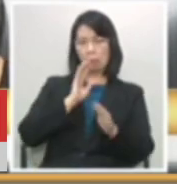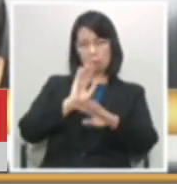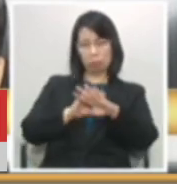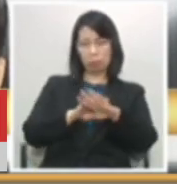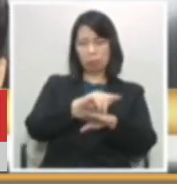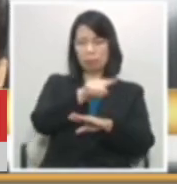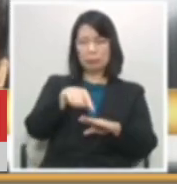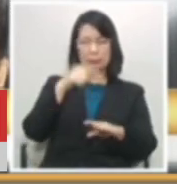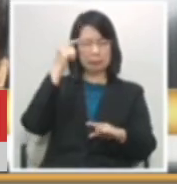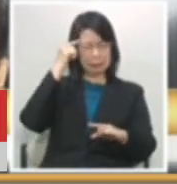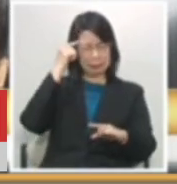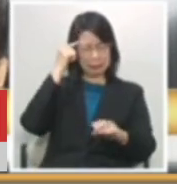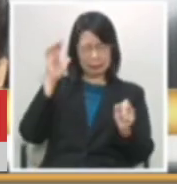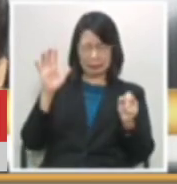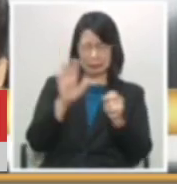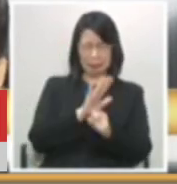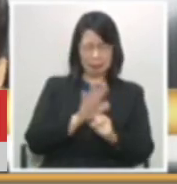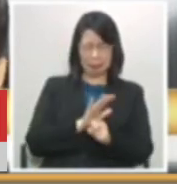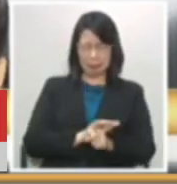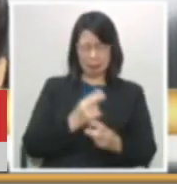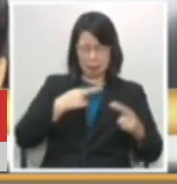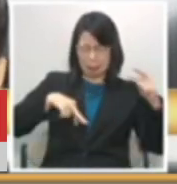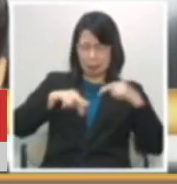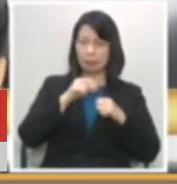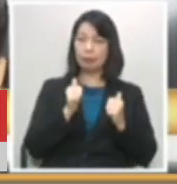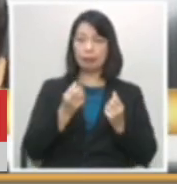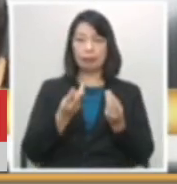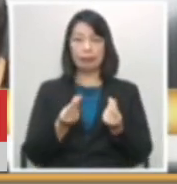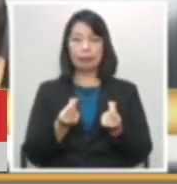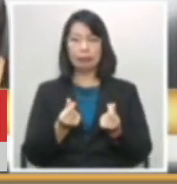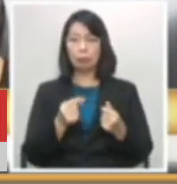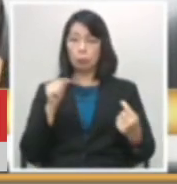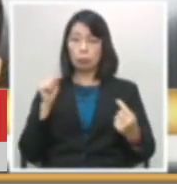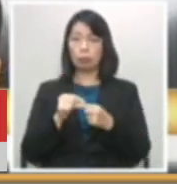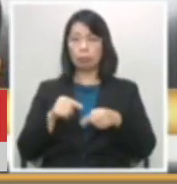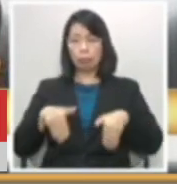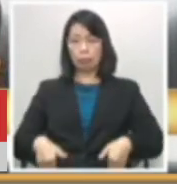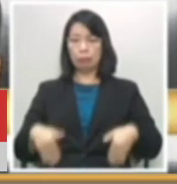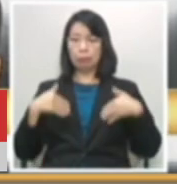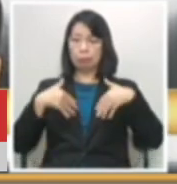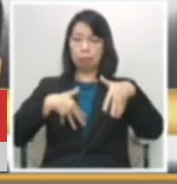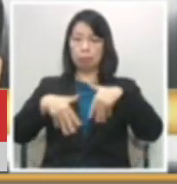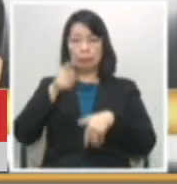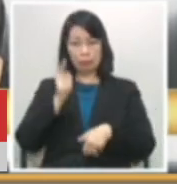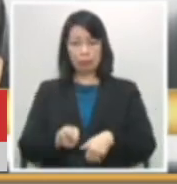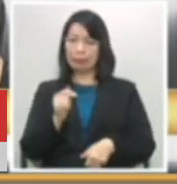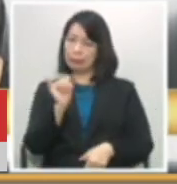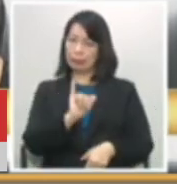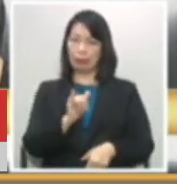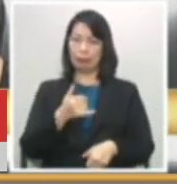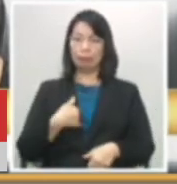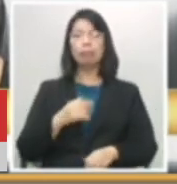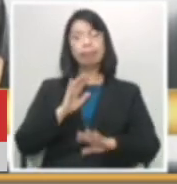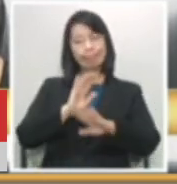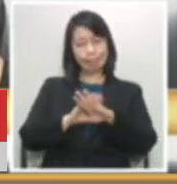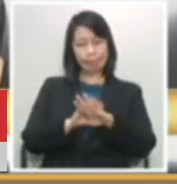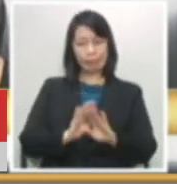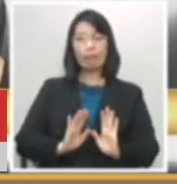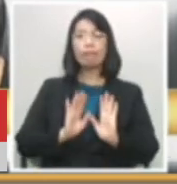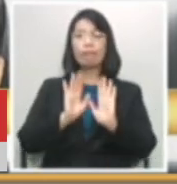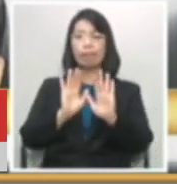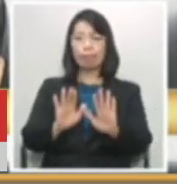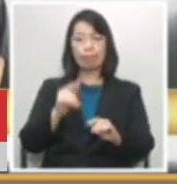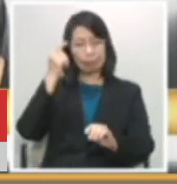ไม่ตอบโจทย์ที่เกิดเป็นปัญหาในปัจจุบันและเราต้องมาดูกันค่ะว่าสิ่งใดทำไมเพื่อนสมาชิกทางฝ่ายค้